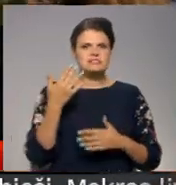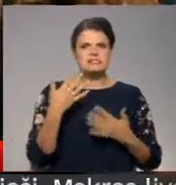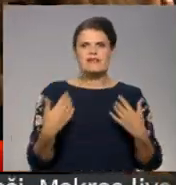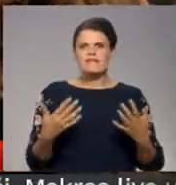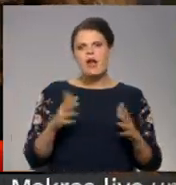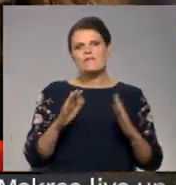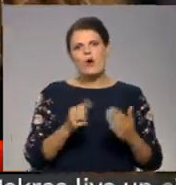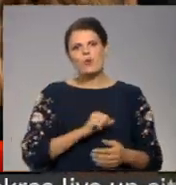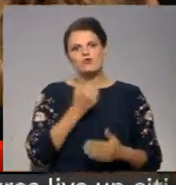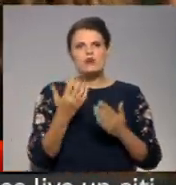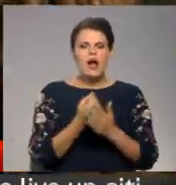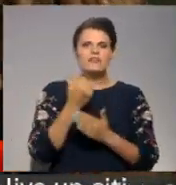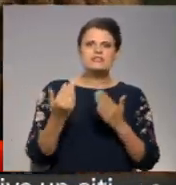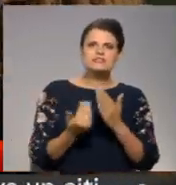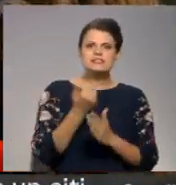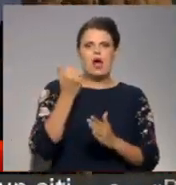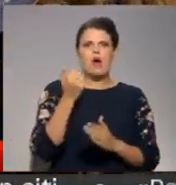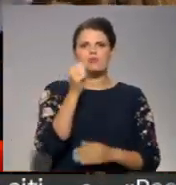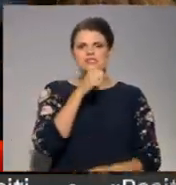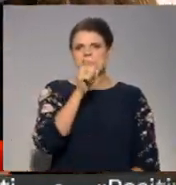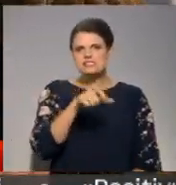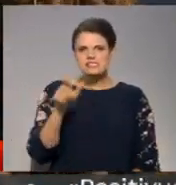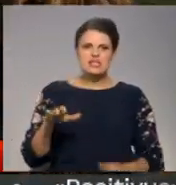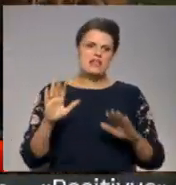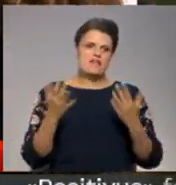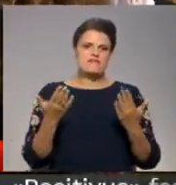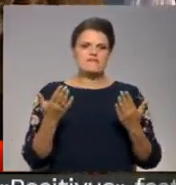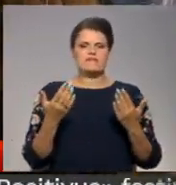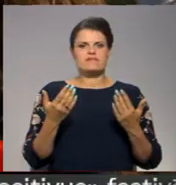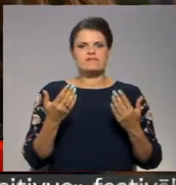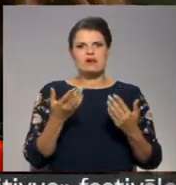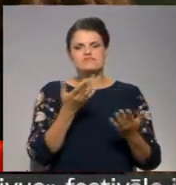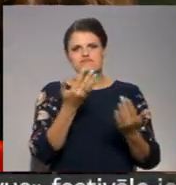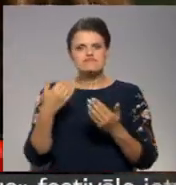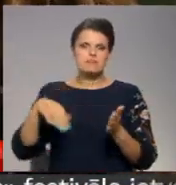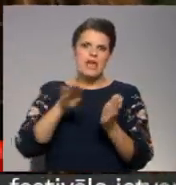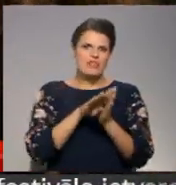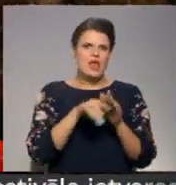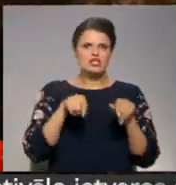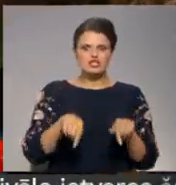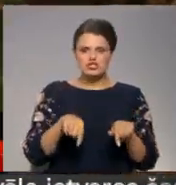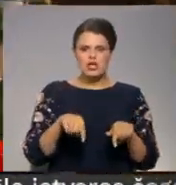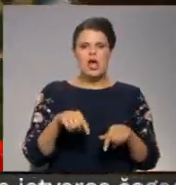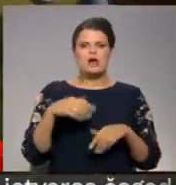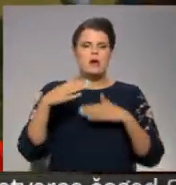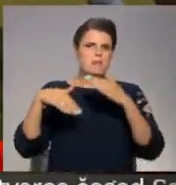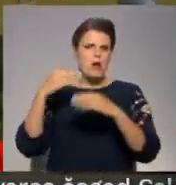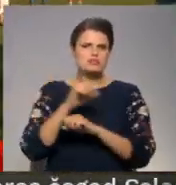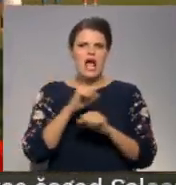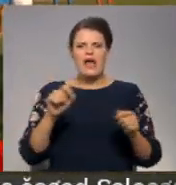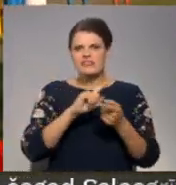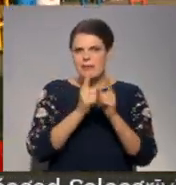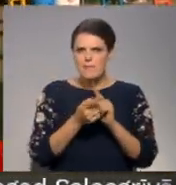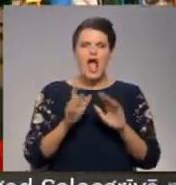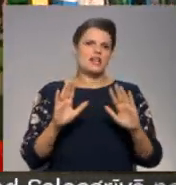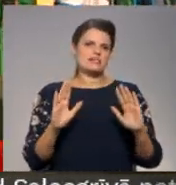viegli, grūti atrast šobrīd jaunus vārdus, jaunatklāt tos vai vispār pat uzrunāt uz festivālu skatuves uzstāties? Nu, paaudzes ļoti mainās, bet